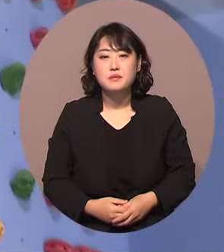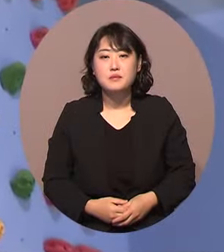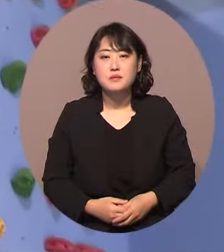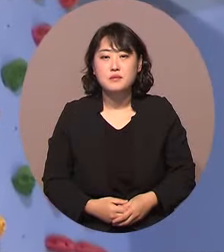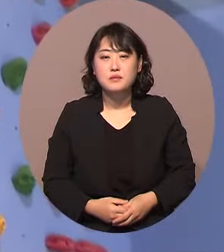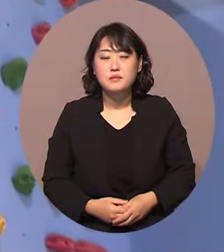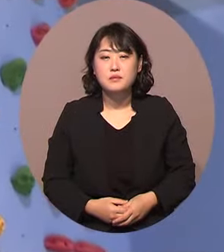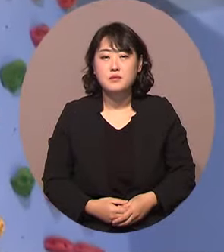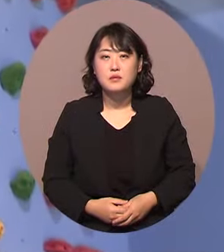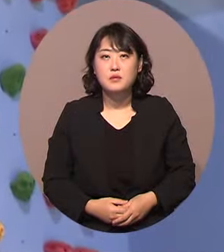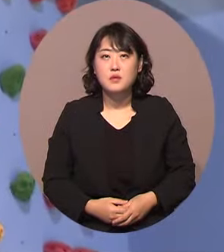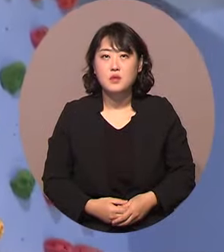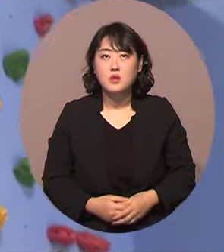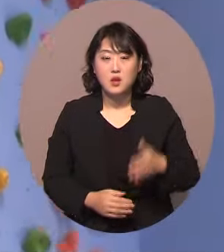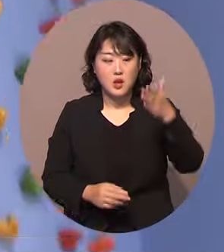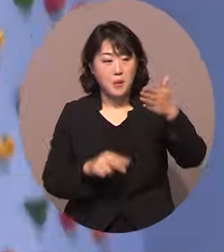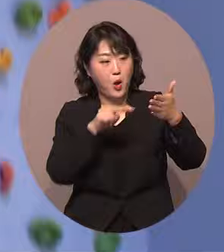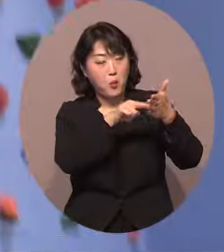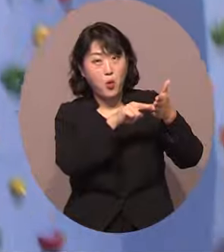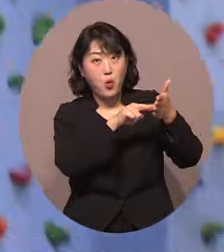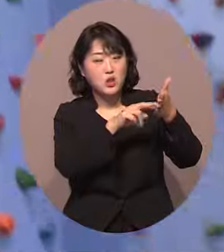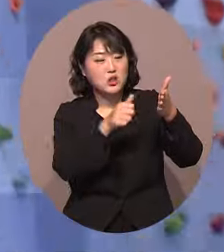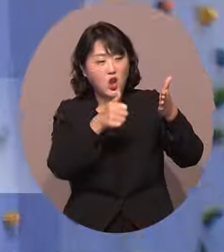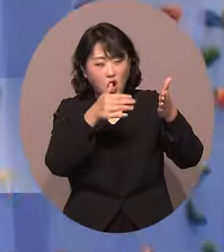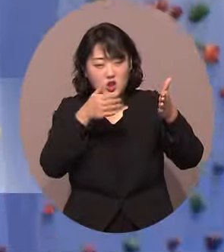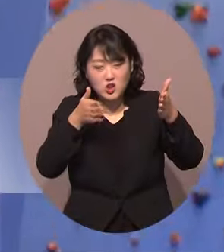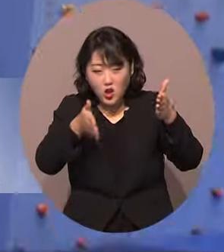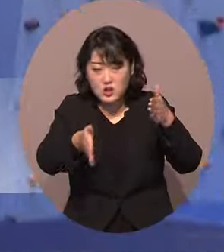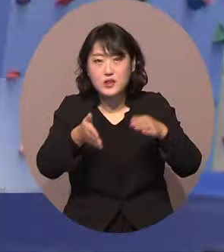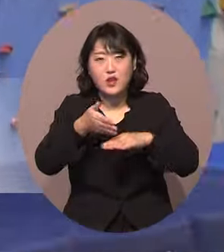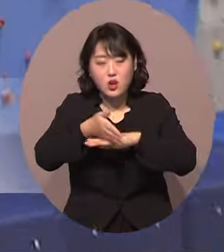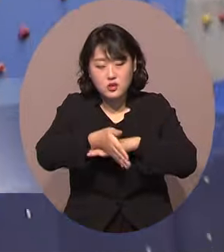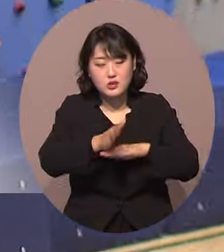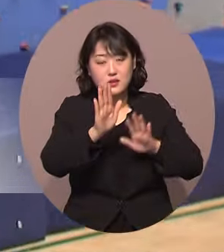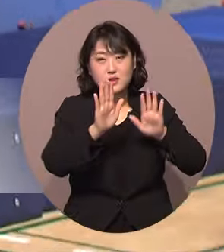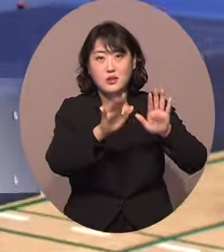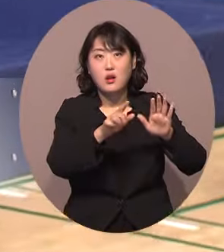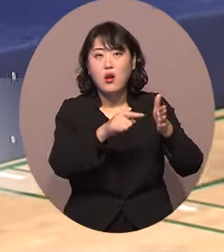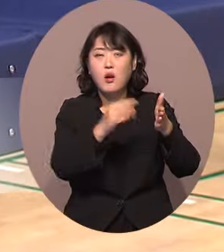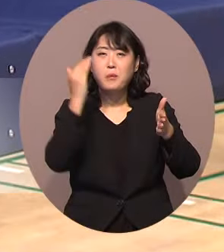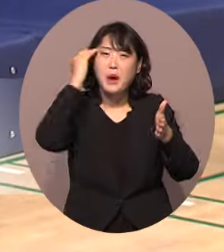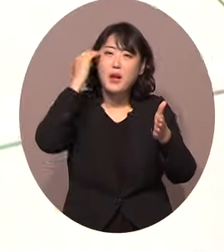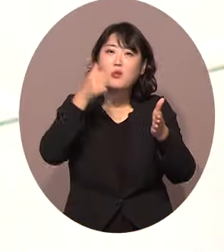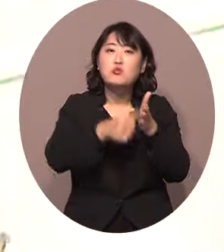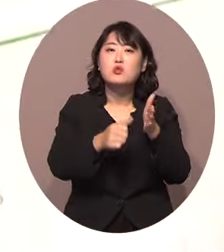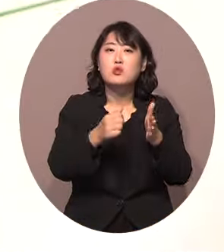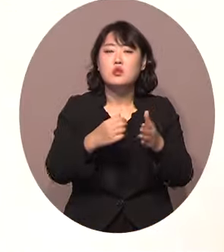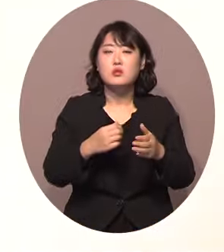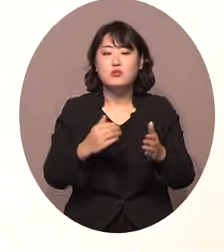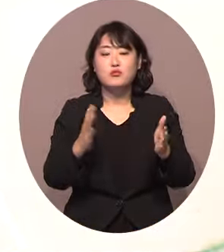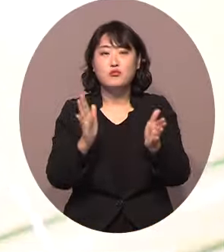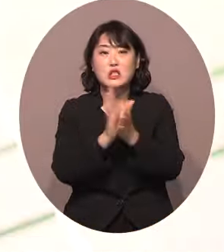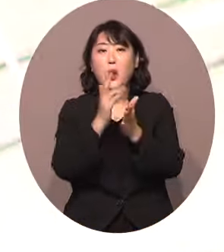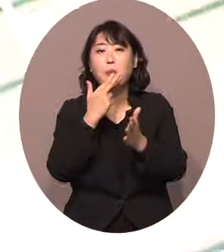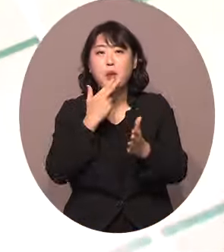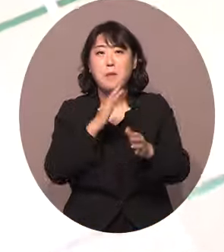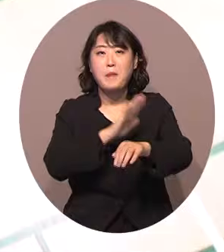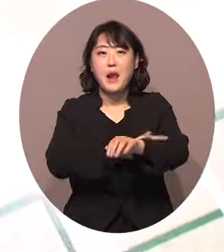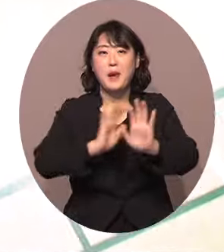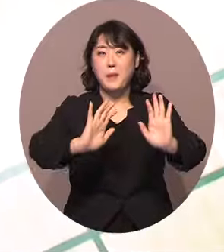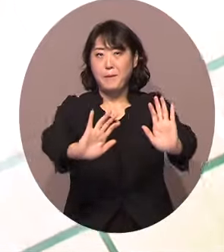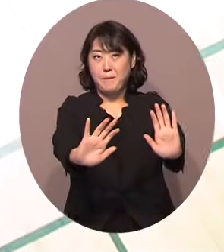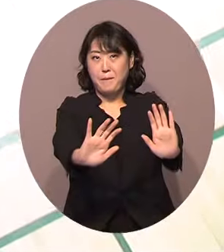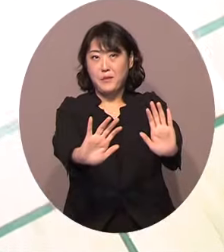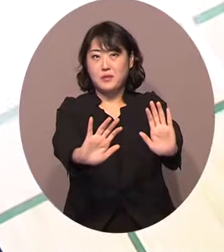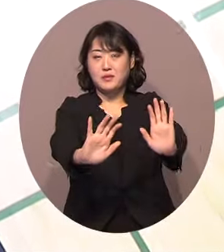보겠습니다 히 밑으로 내려가면 되는데 이때 외벽에 튀어나온 장애물에 부딪히지 않도록 팔을 앞으로 쭉